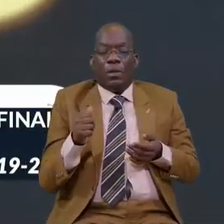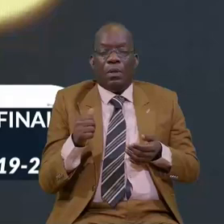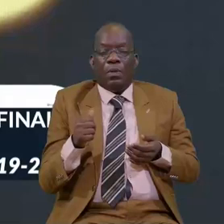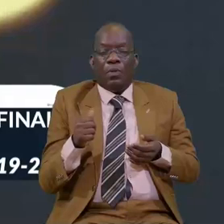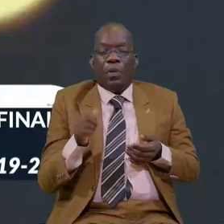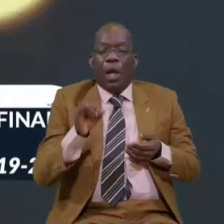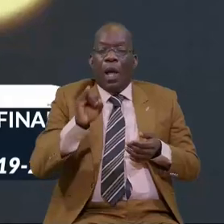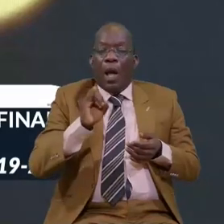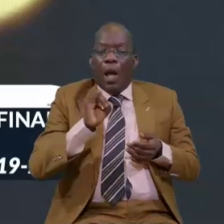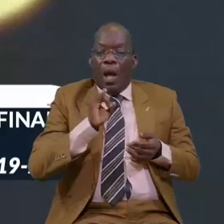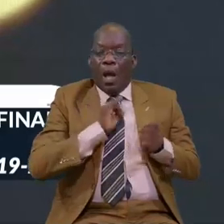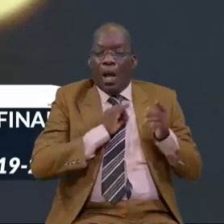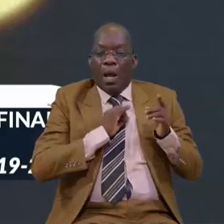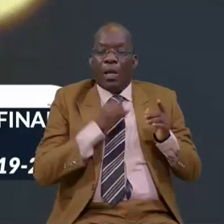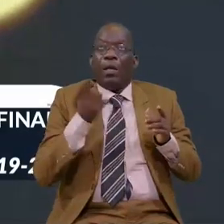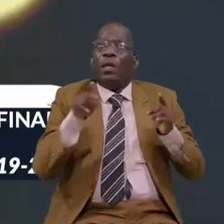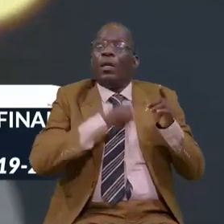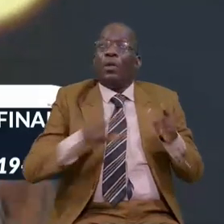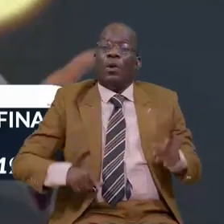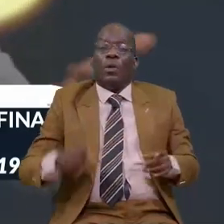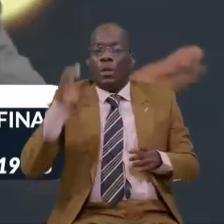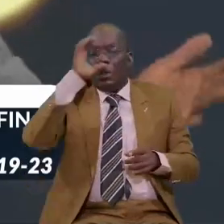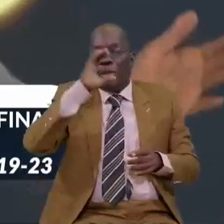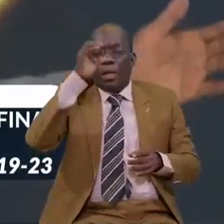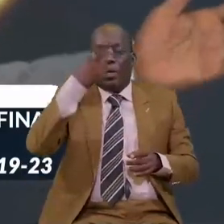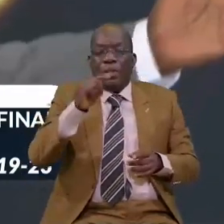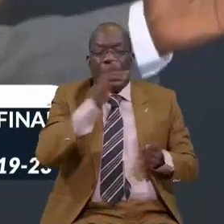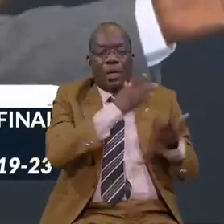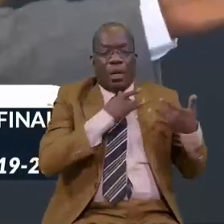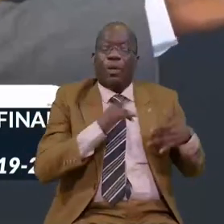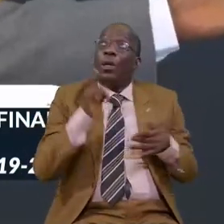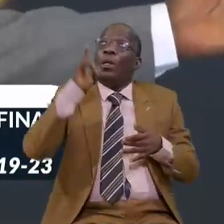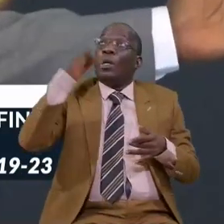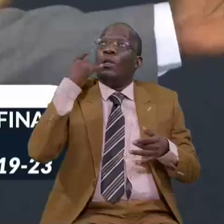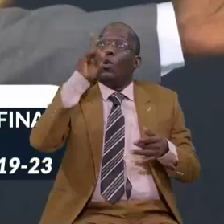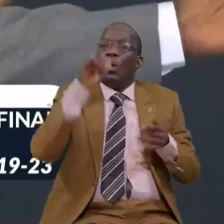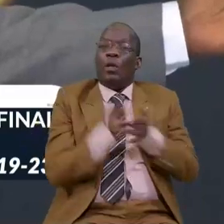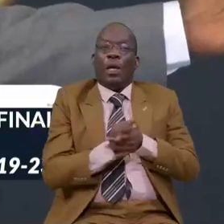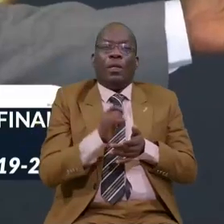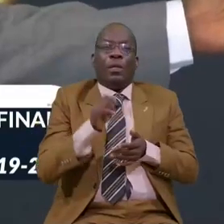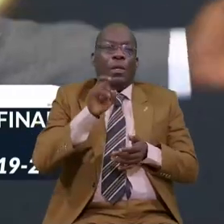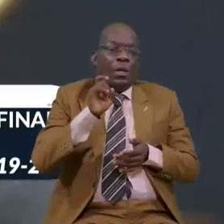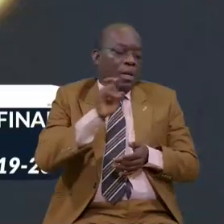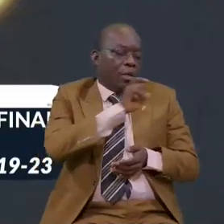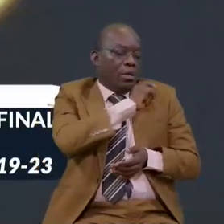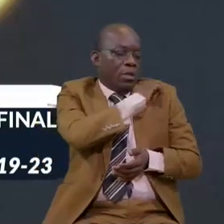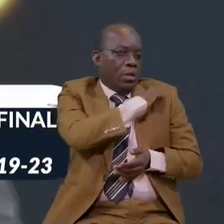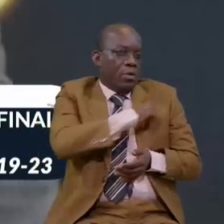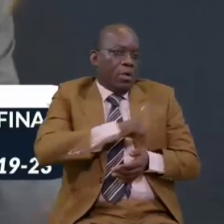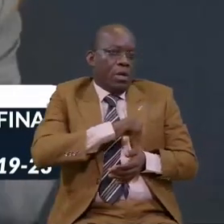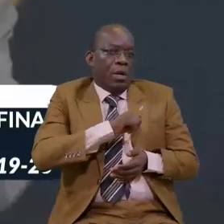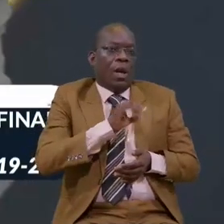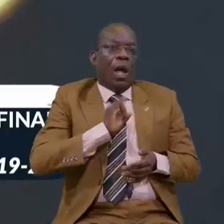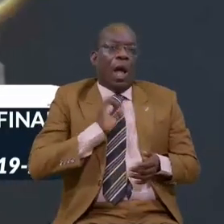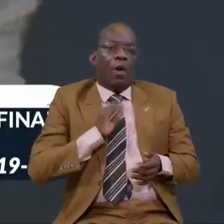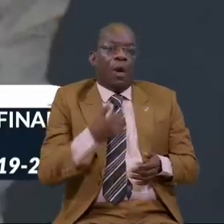connaître? Verset 10, il dit, « Moi, l'Éternel, j'éprouve le cœur. »